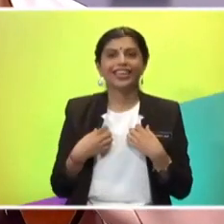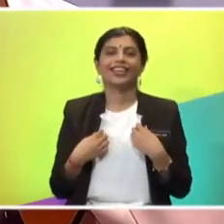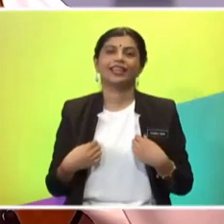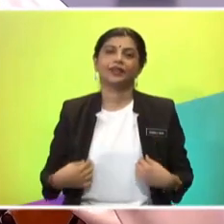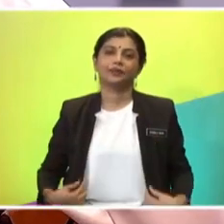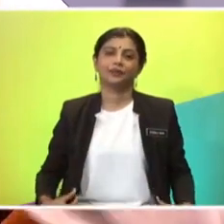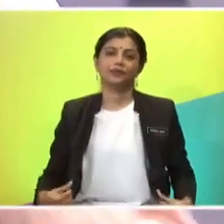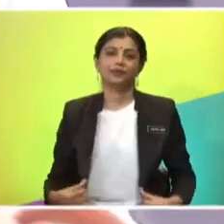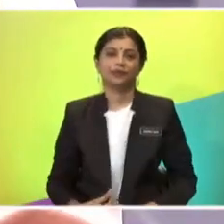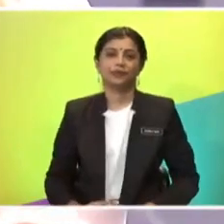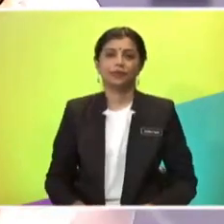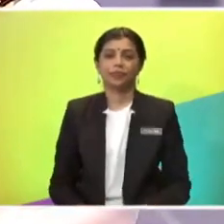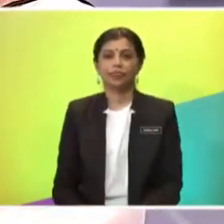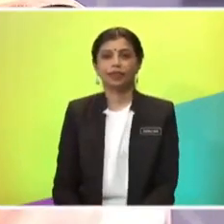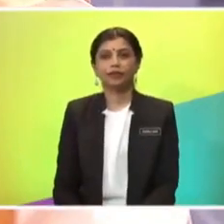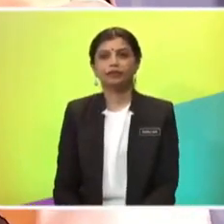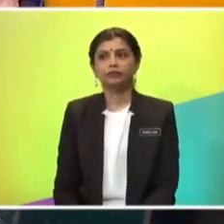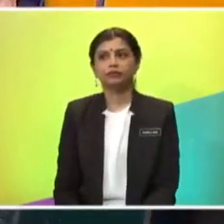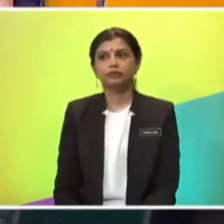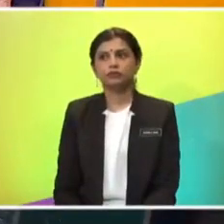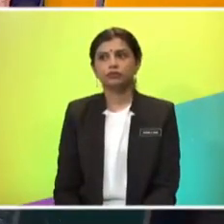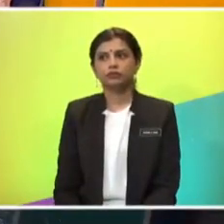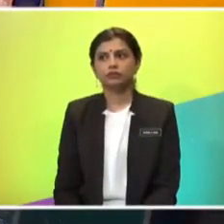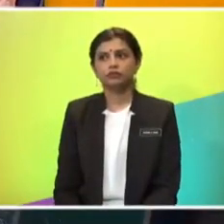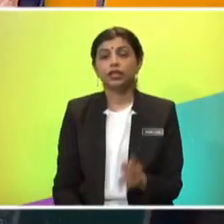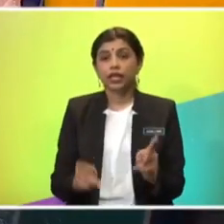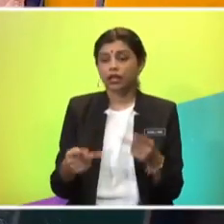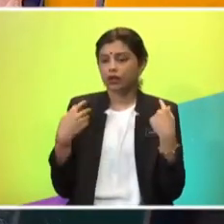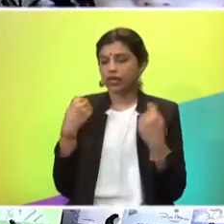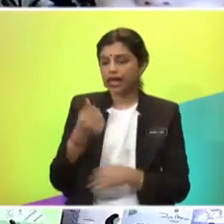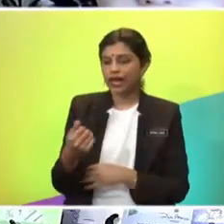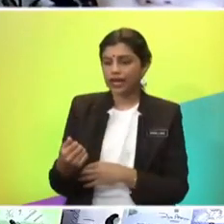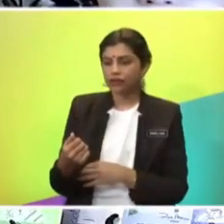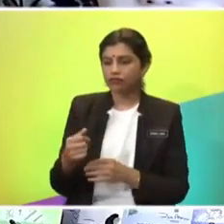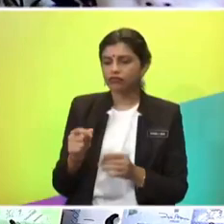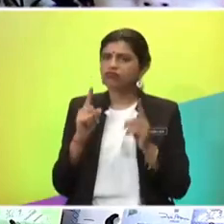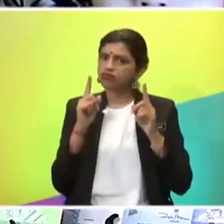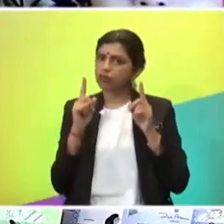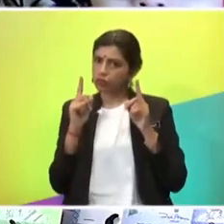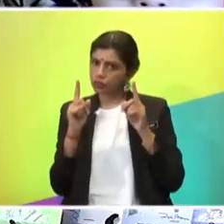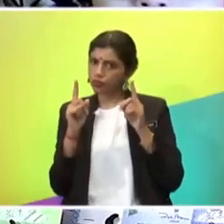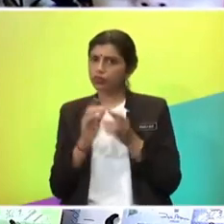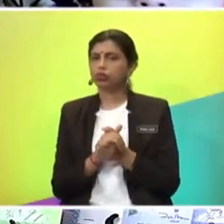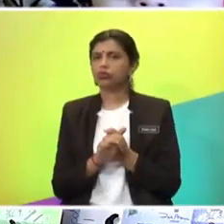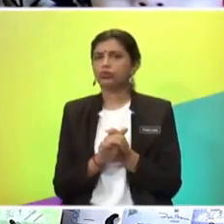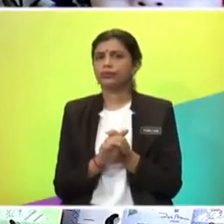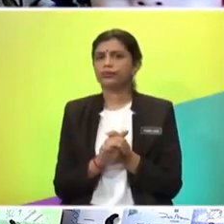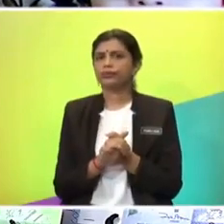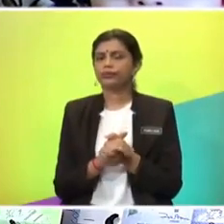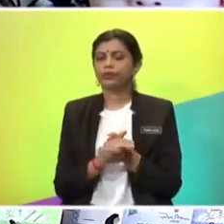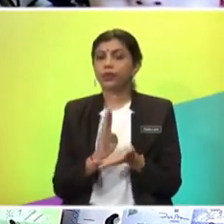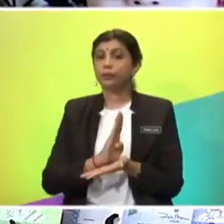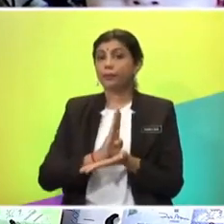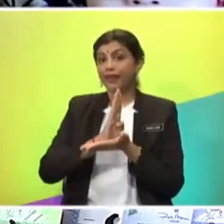ini. Okey. So, bila adanya peralatan sebegini untuk mereka-mereka yang berkeperluan khas, so secara tidak langsung